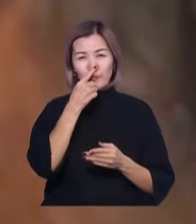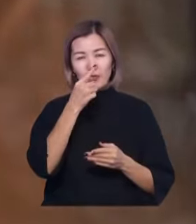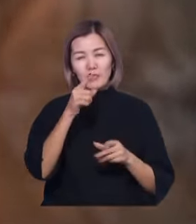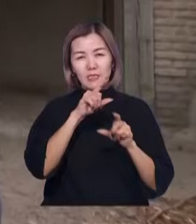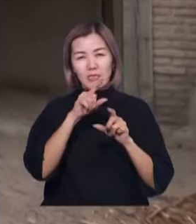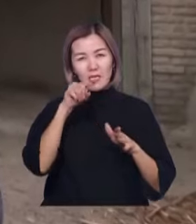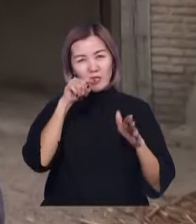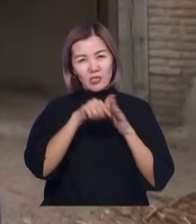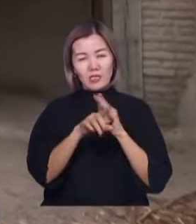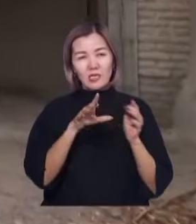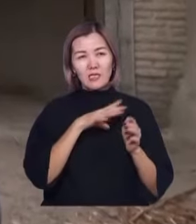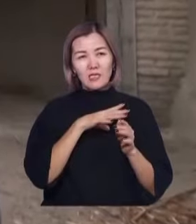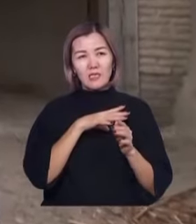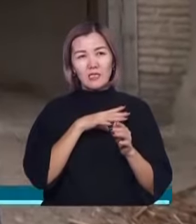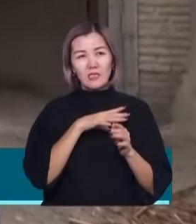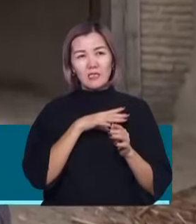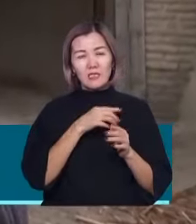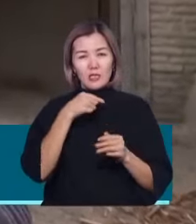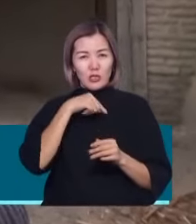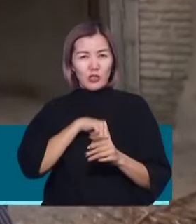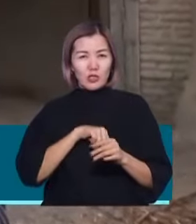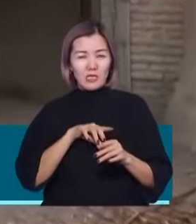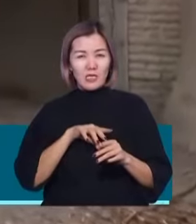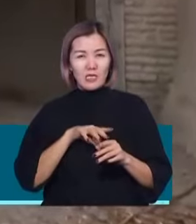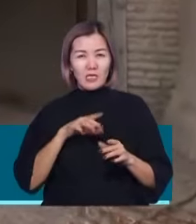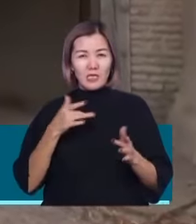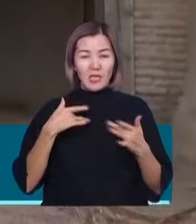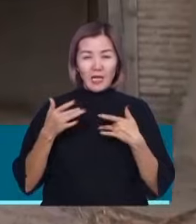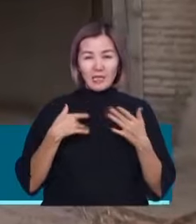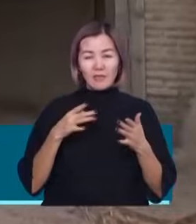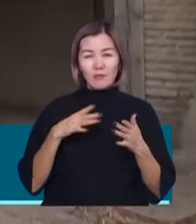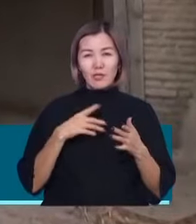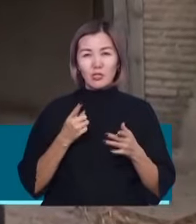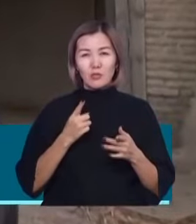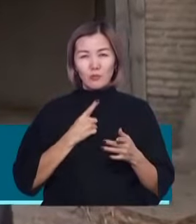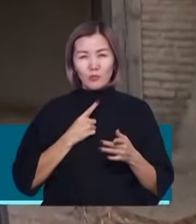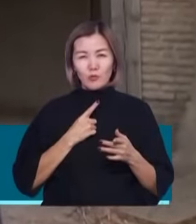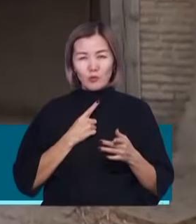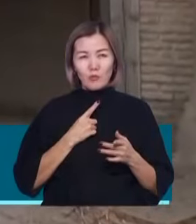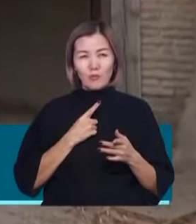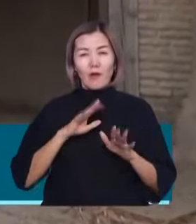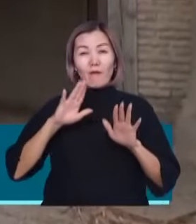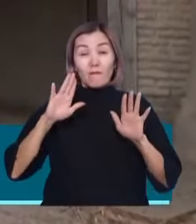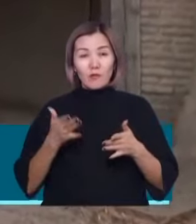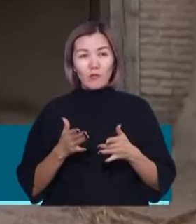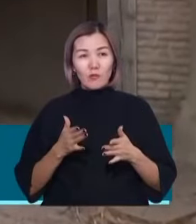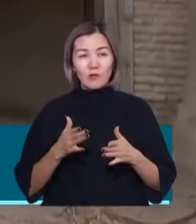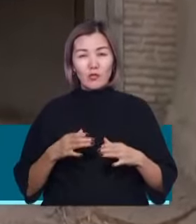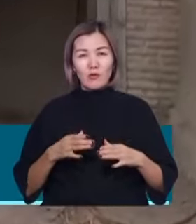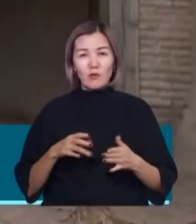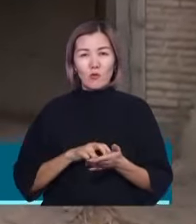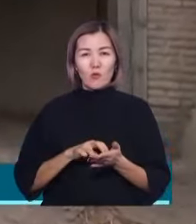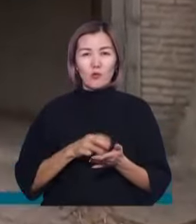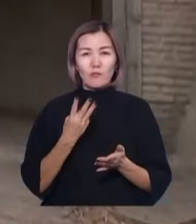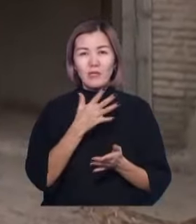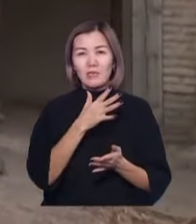кіргізді. Келесі дайындалып іштей. Қас шығады, шығады, шығады күтіп келдім. И аяғы шыққан кезде страх болды бір 5